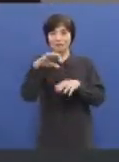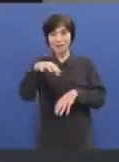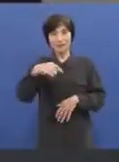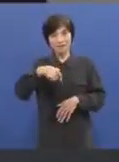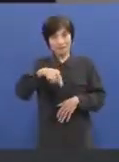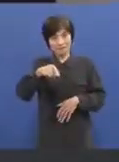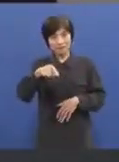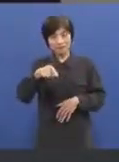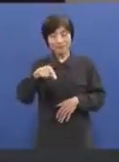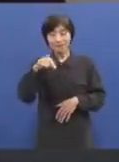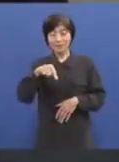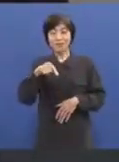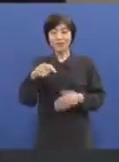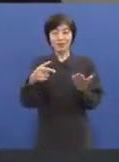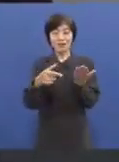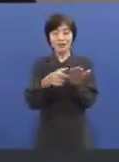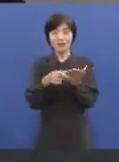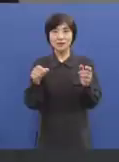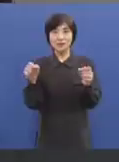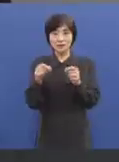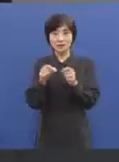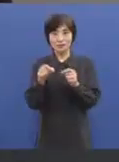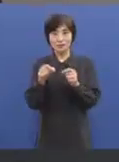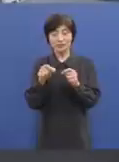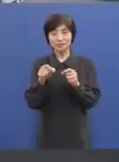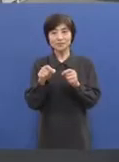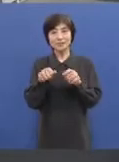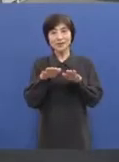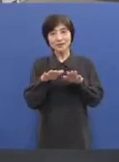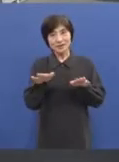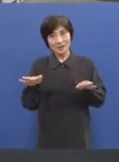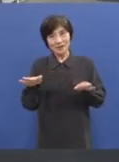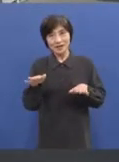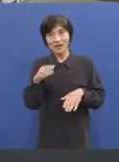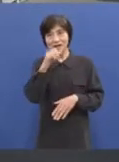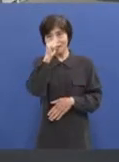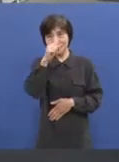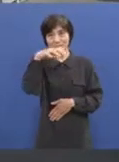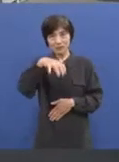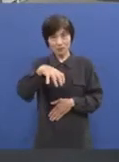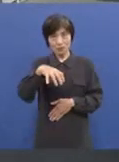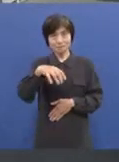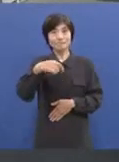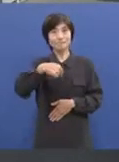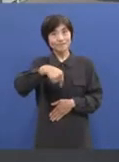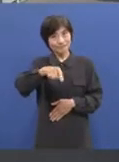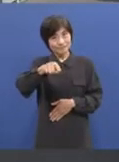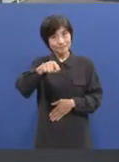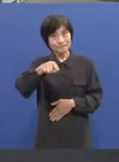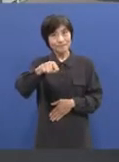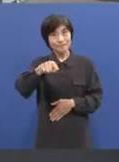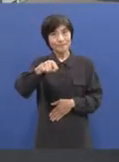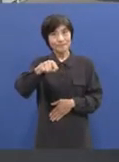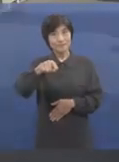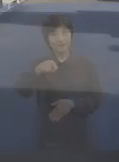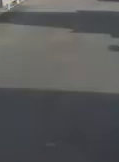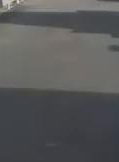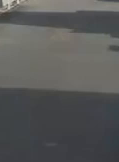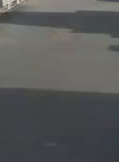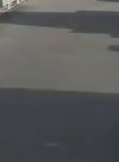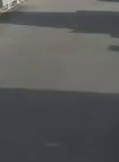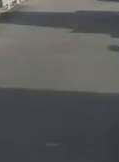近くなんですけども、はい、情緒があってね、散策するのにいい場所なので ね、ぜひ行きましょう。 はい、